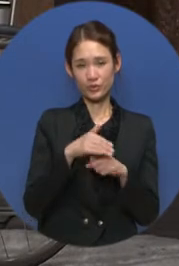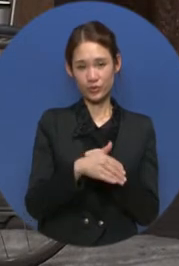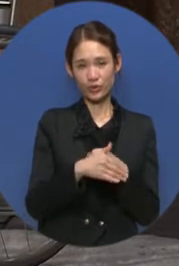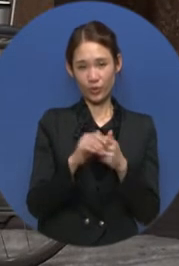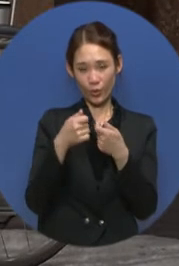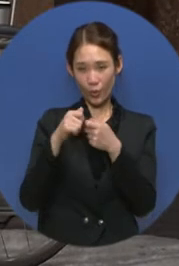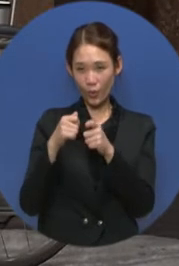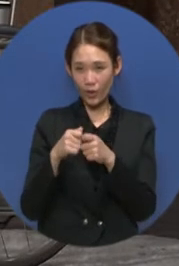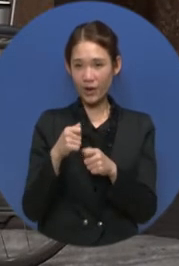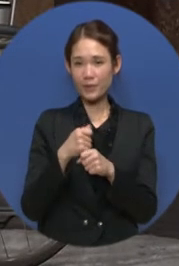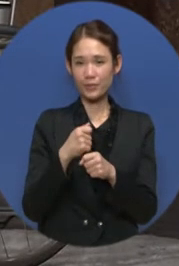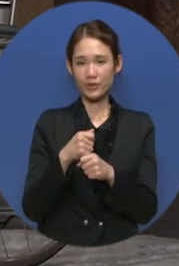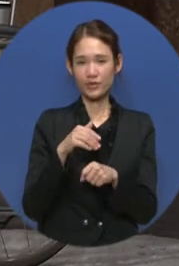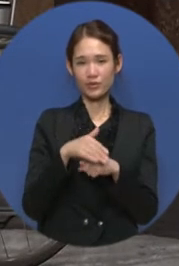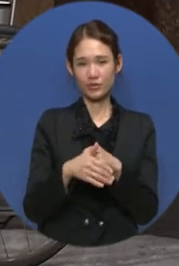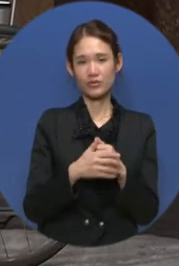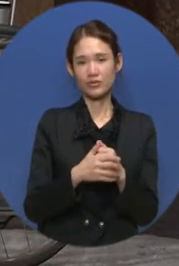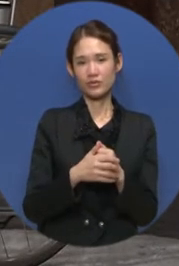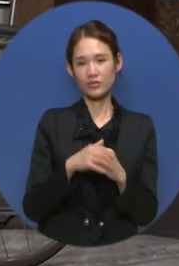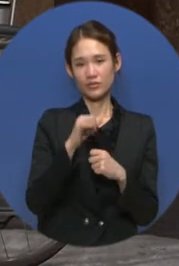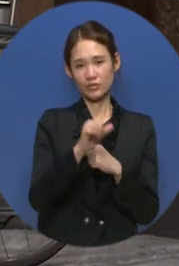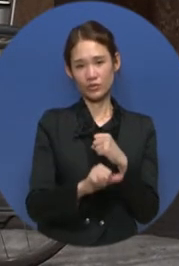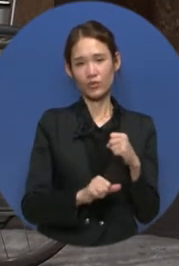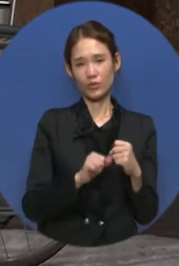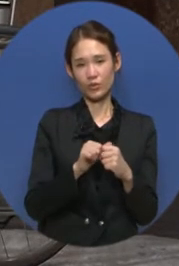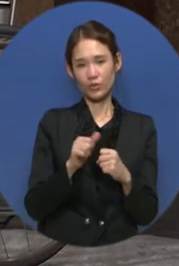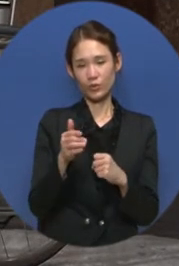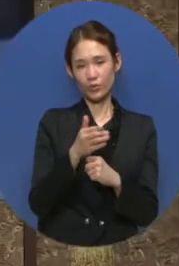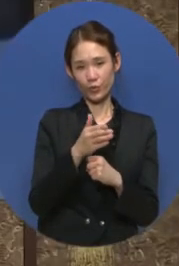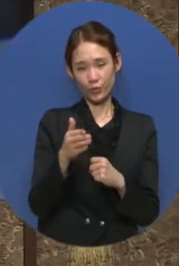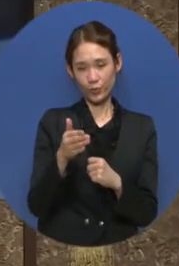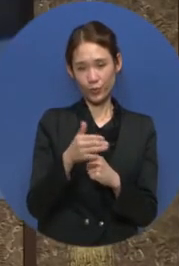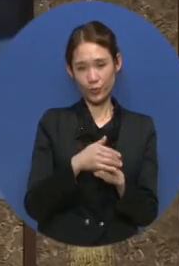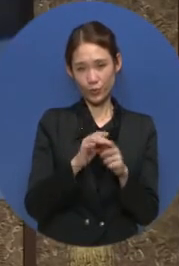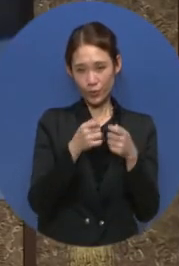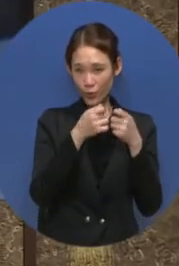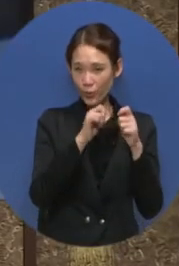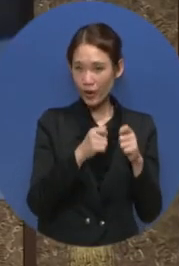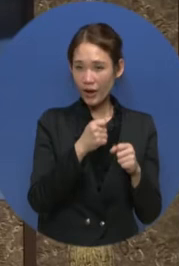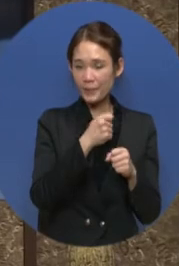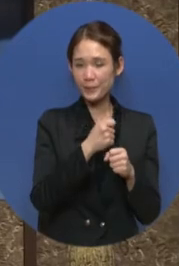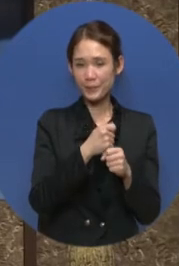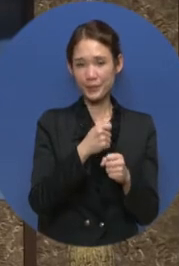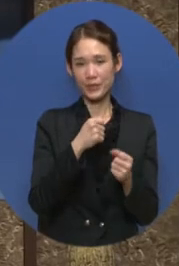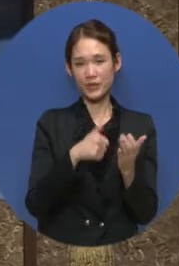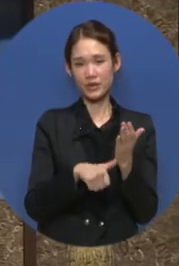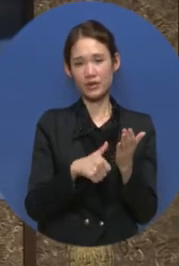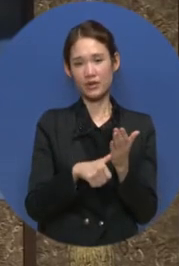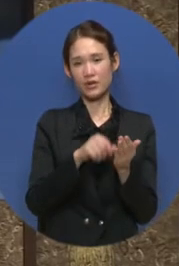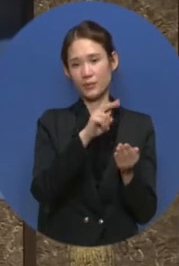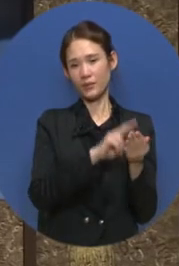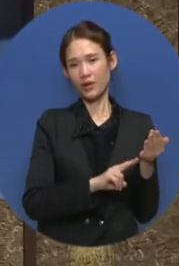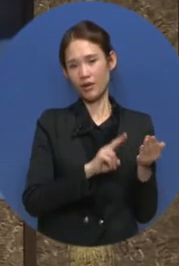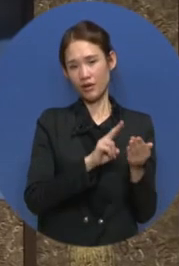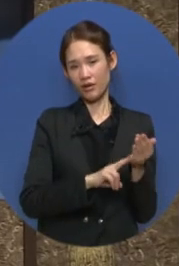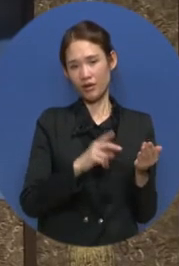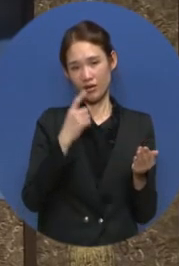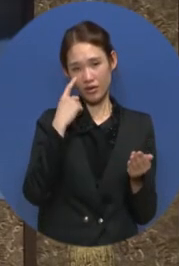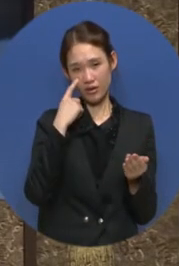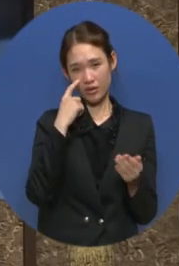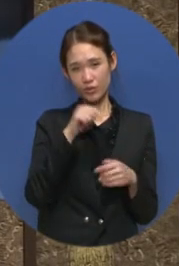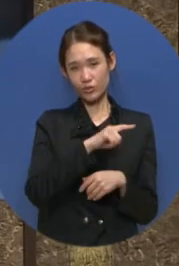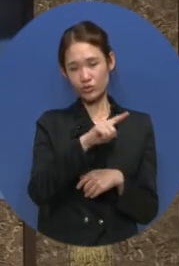공예품 위주로. 네. 그러다 보니까 한 5년 정도를 공예품 위주로 이제 판매를 하다 보니 네. 이제